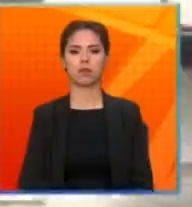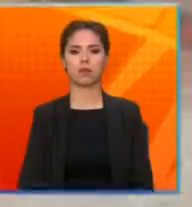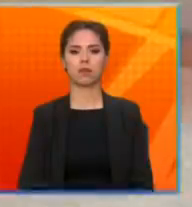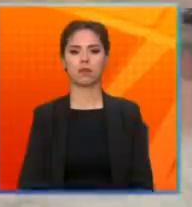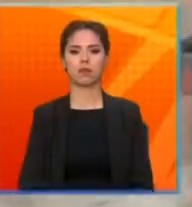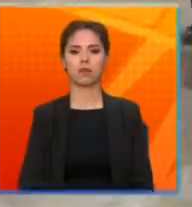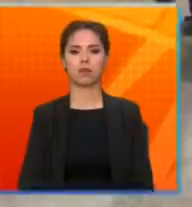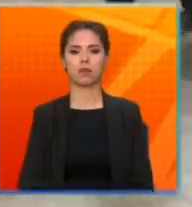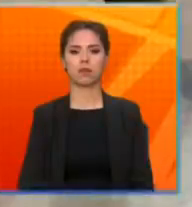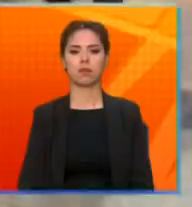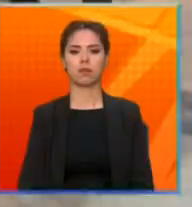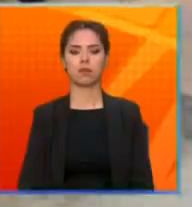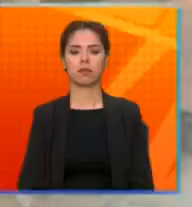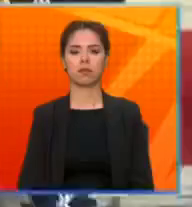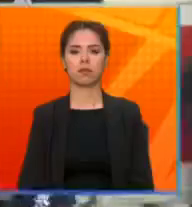yok